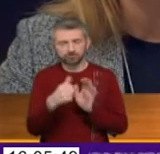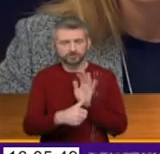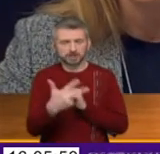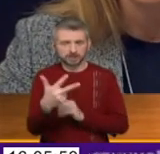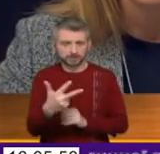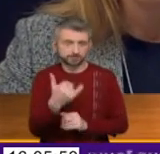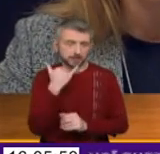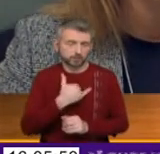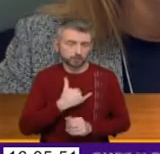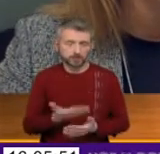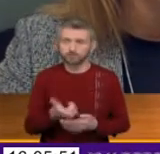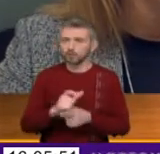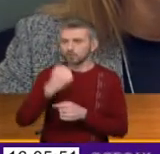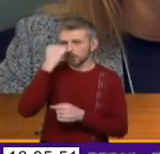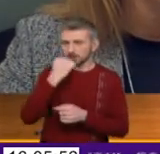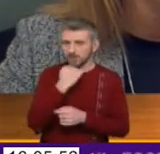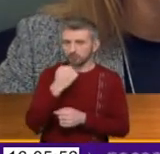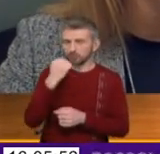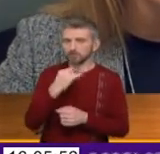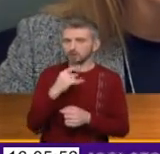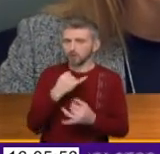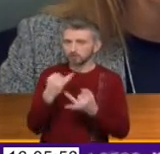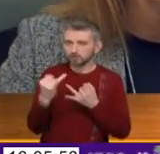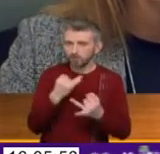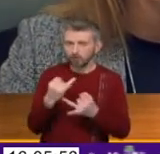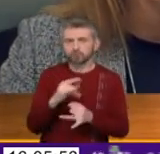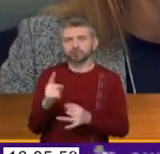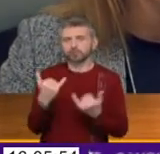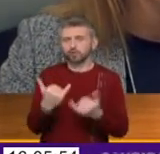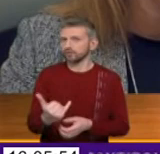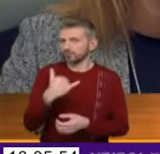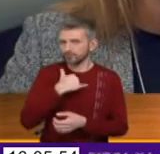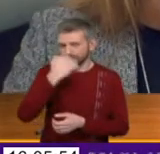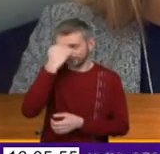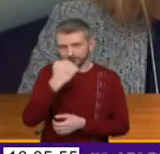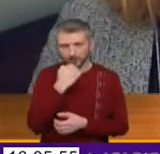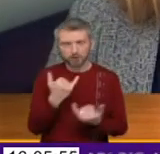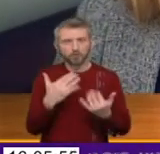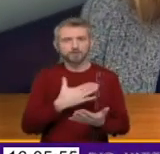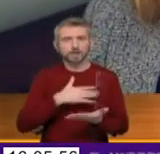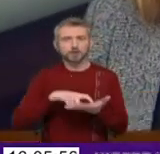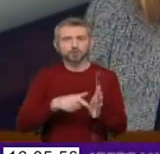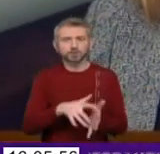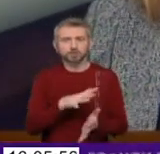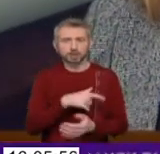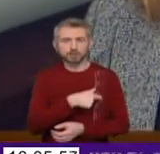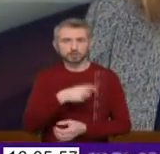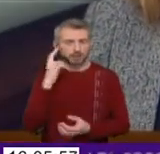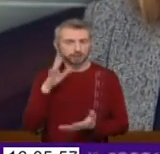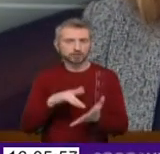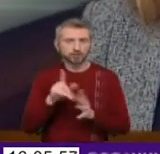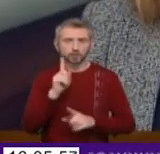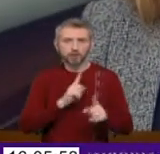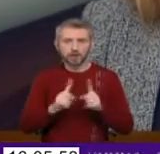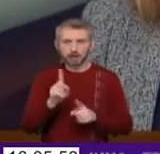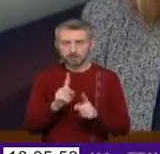073-438-23-63. Телефонуйте. Дуже дякую. Я вам дуже дякую за розмову. Дякую, що ви сьогодні завітали до нас. Я нагадаю, що сьогодні в нашій студії була депутат Київської міської